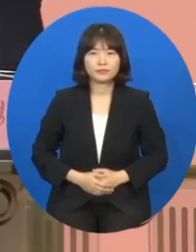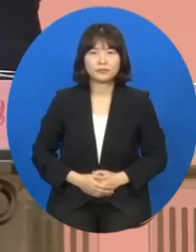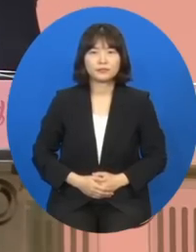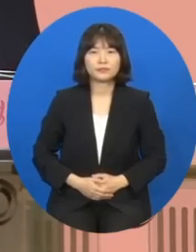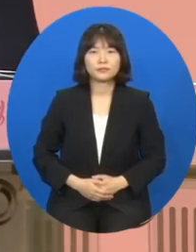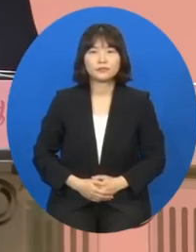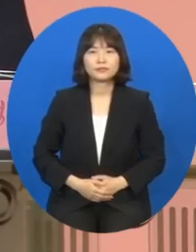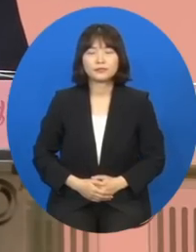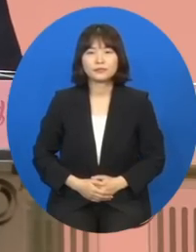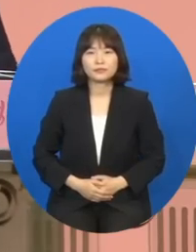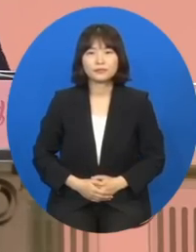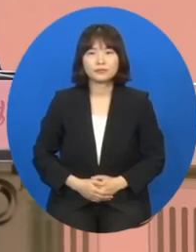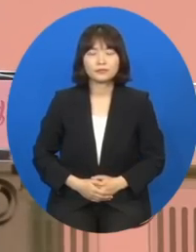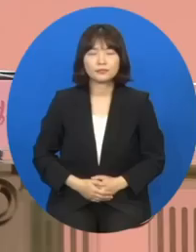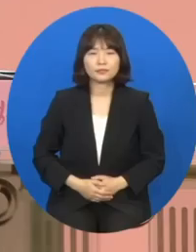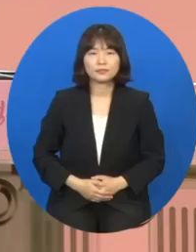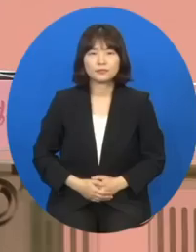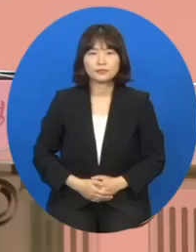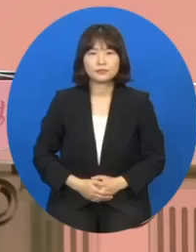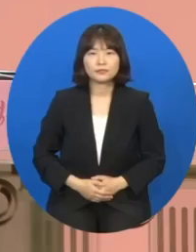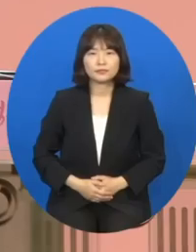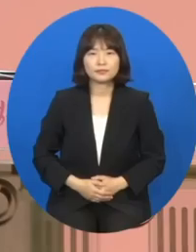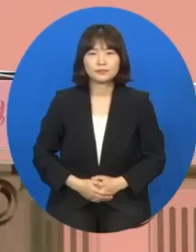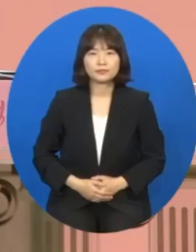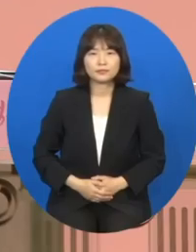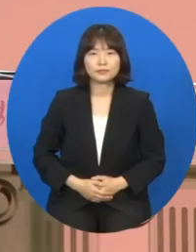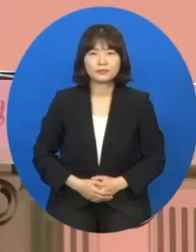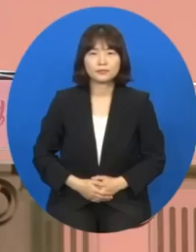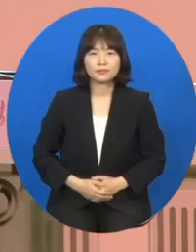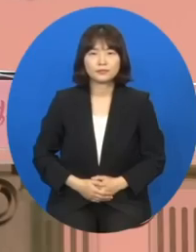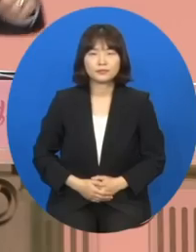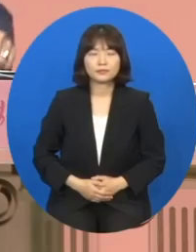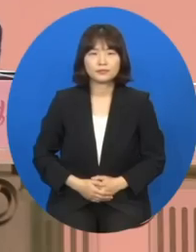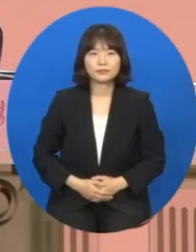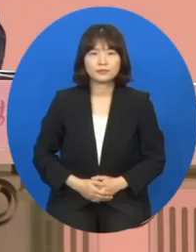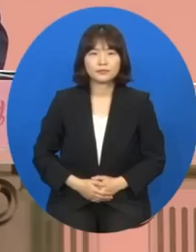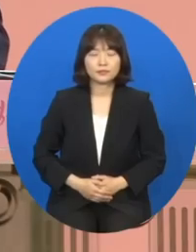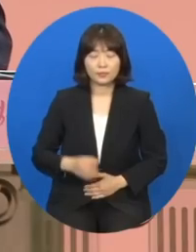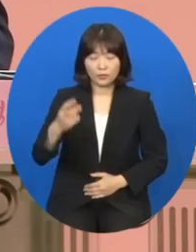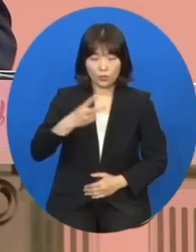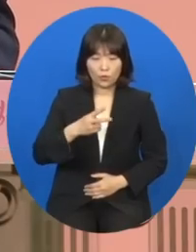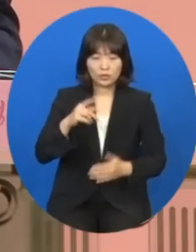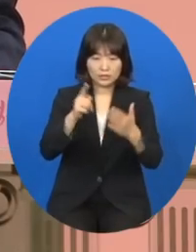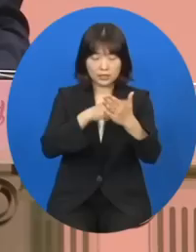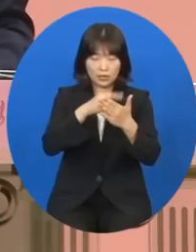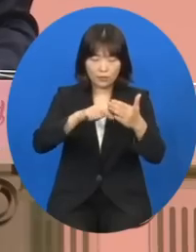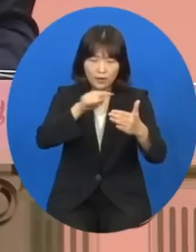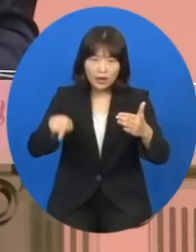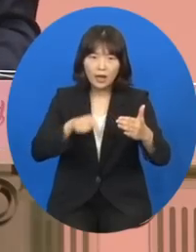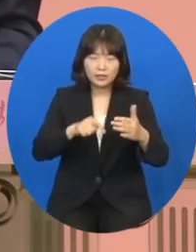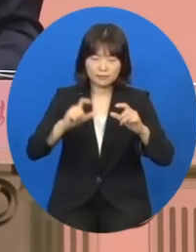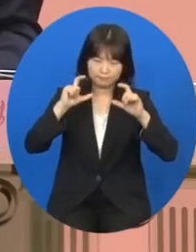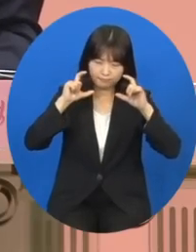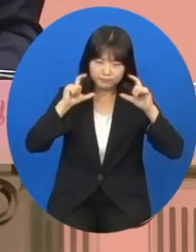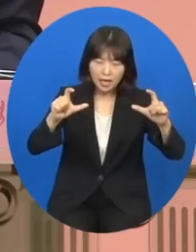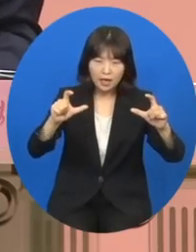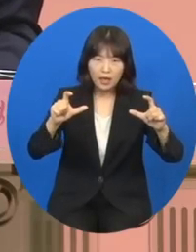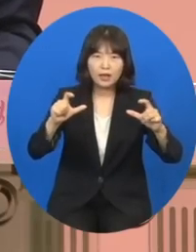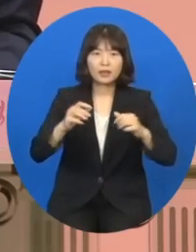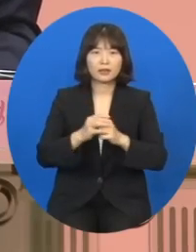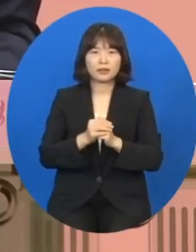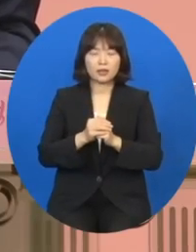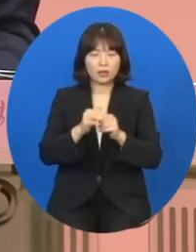50명 겉이 연차 그렇지 m 쓰고 쓰지 그리고 그 대회 가운데 선포 되어 떤 예언적